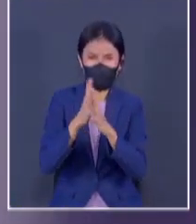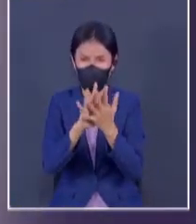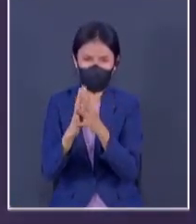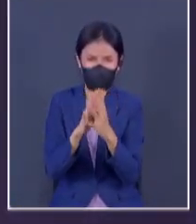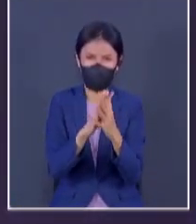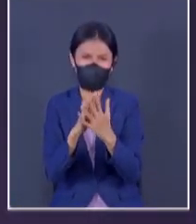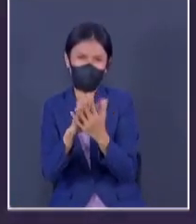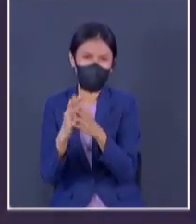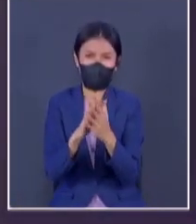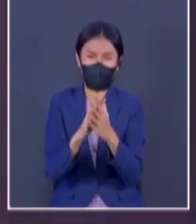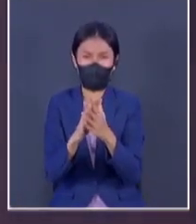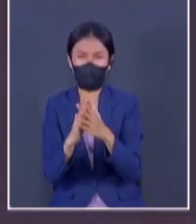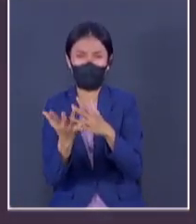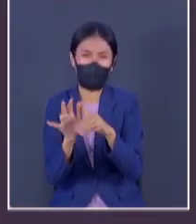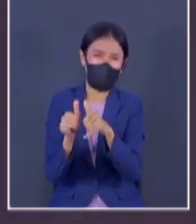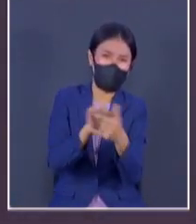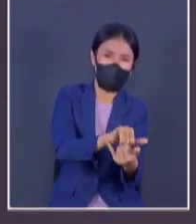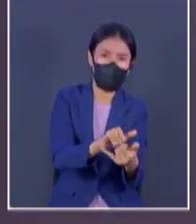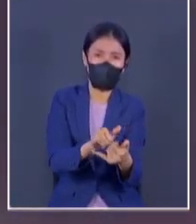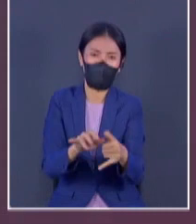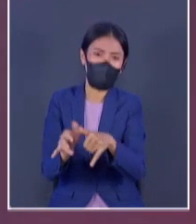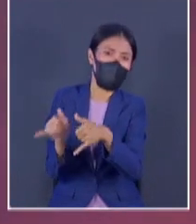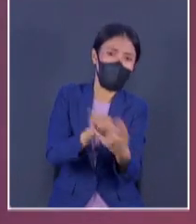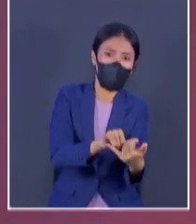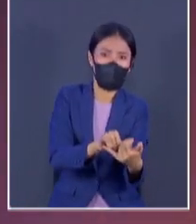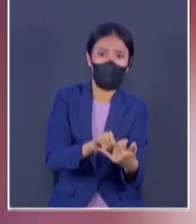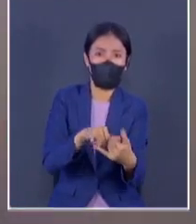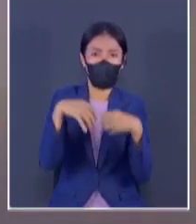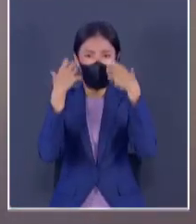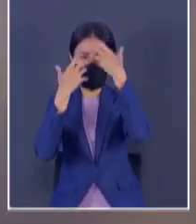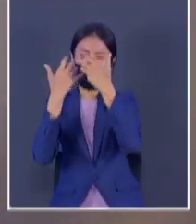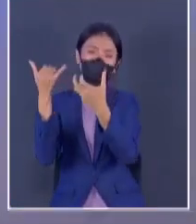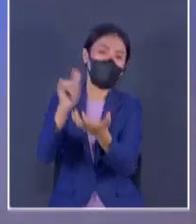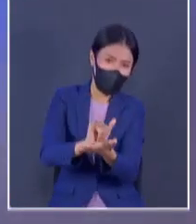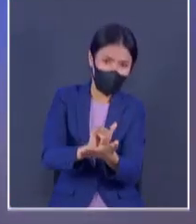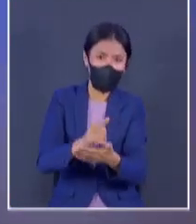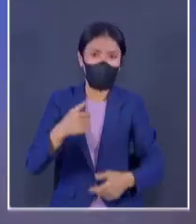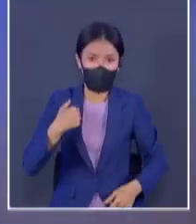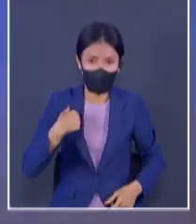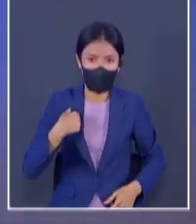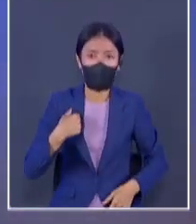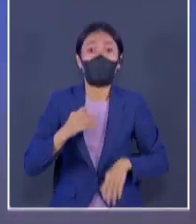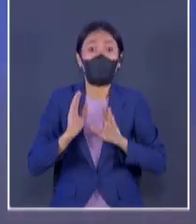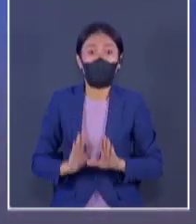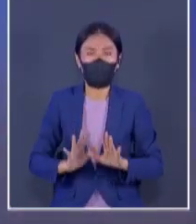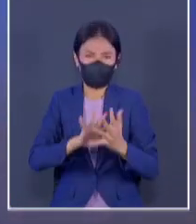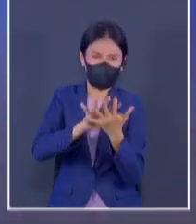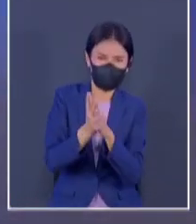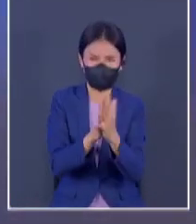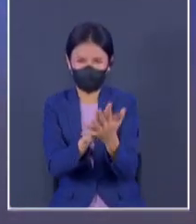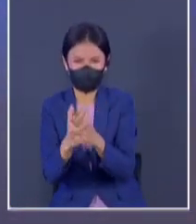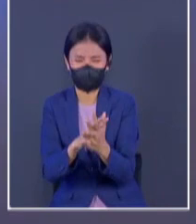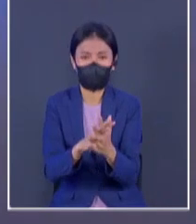หลายคนถูกเบียดล้มลงนะคะบางรายเป็นลมหมดสติแล้วก็เหยียบกันเป็นเหตุให้มีผู้เสียชีวิตอย่างน้อย8ค